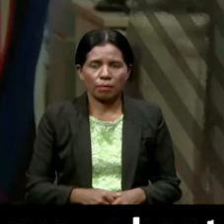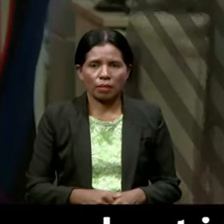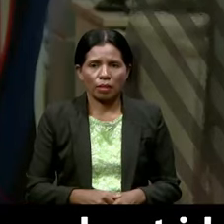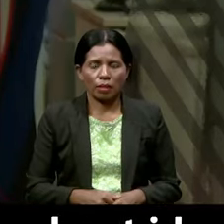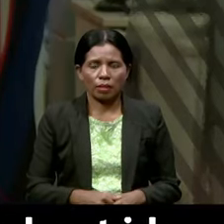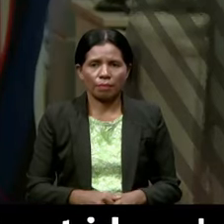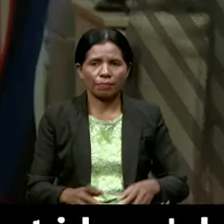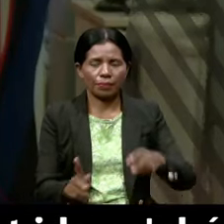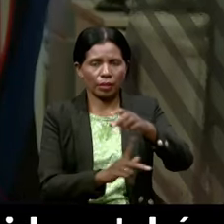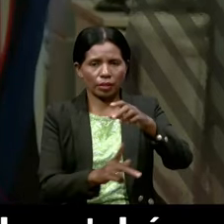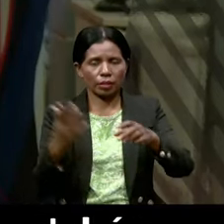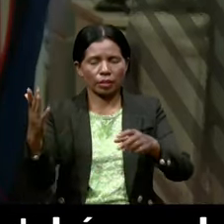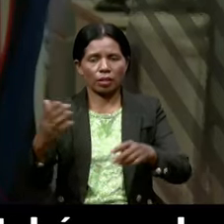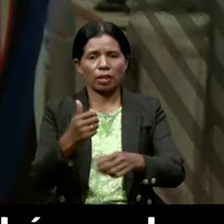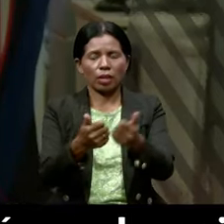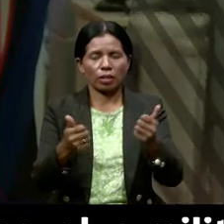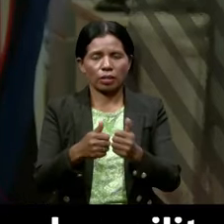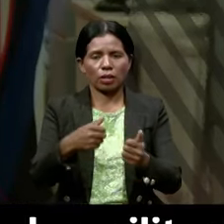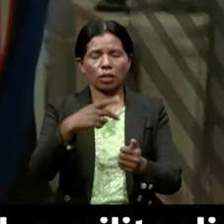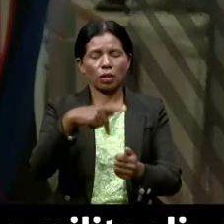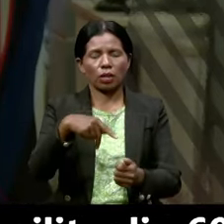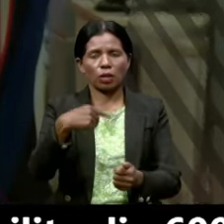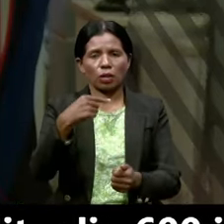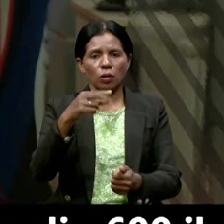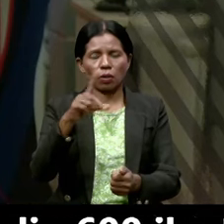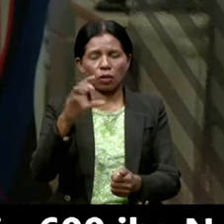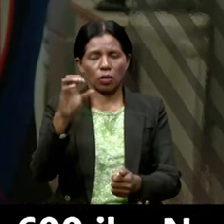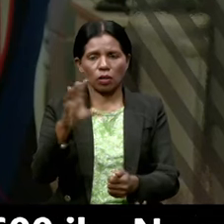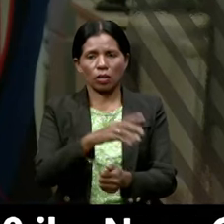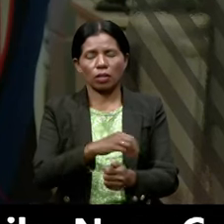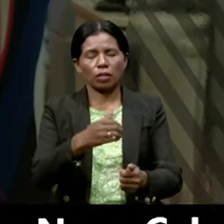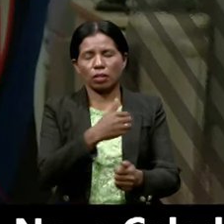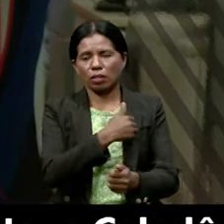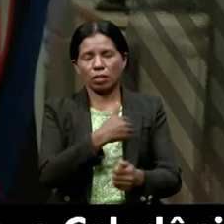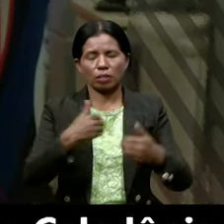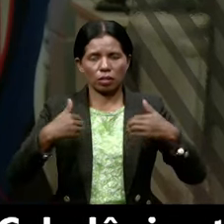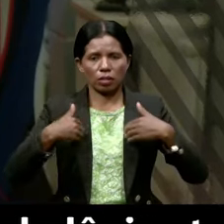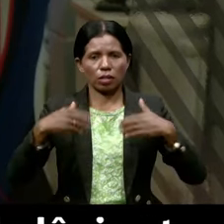pré-escolar e aldeia Golala Lete Forró, to agora sidak iha edifício.